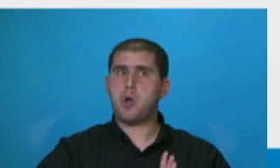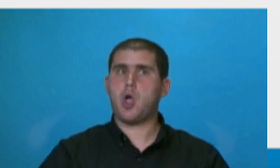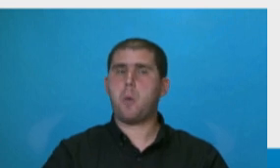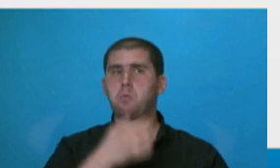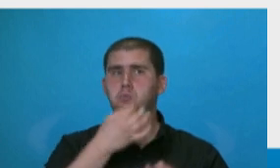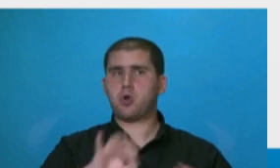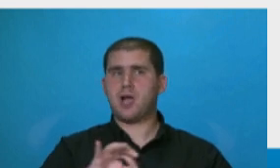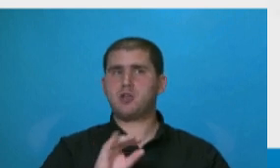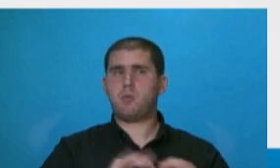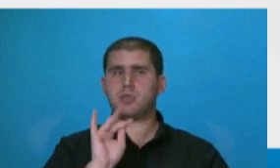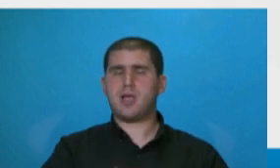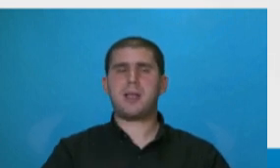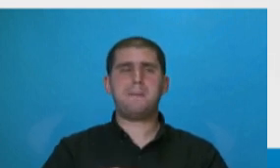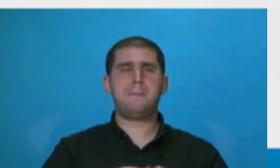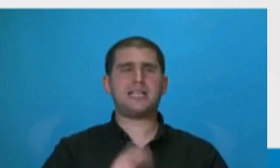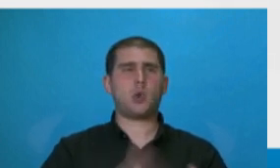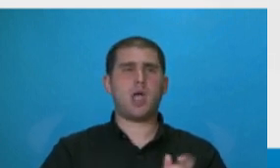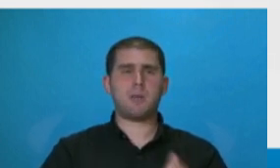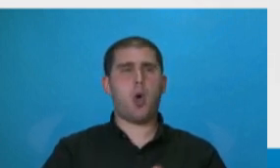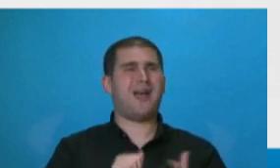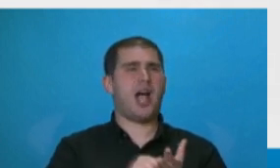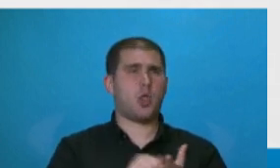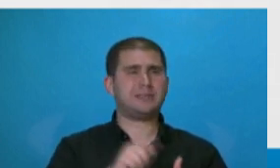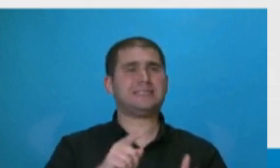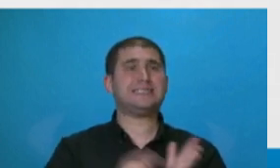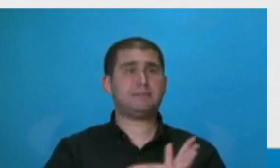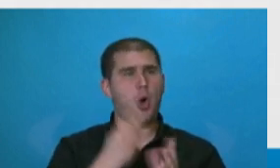מותרת לשימוש נגד פעילי זכויות אדם או עיתונאים. זו